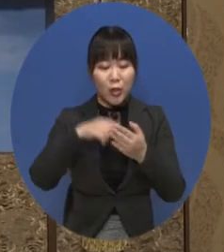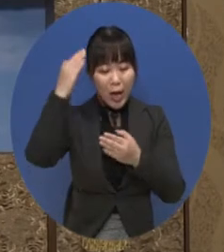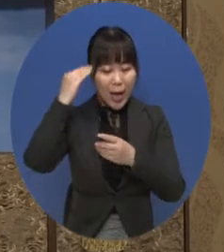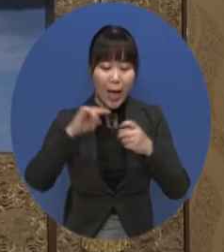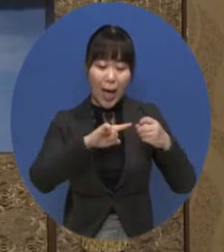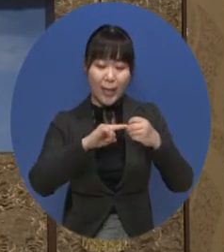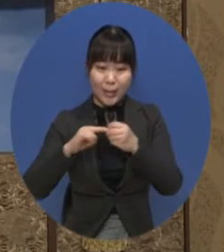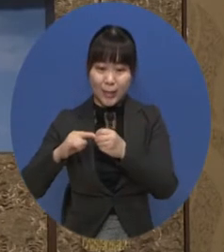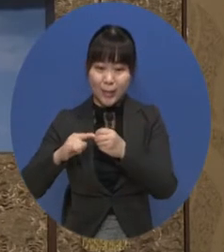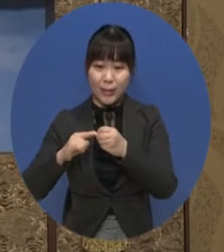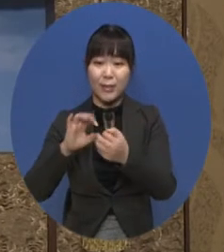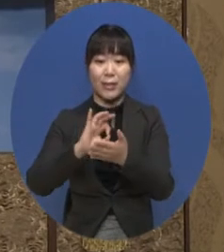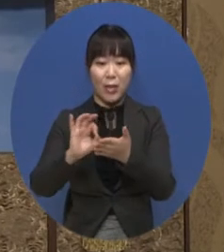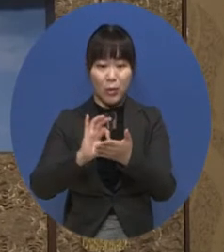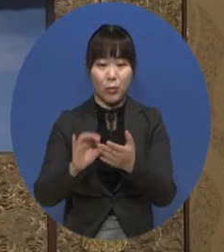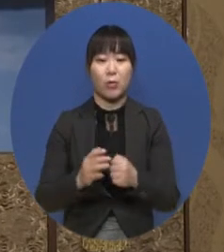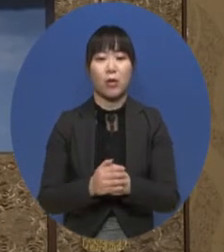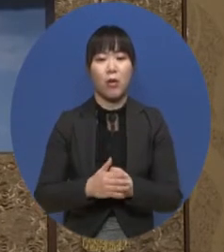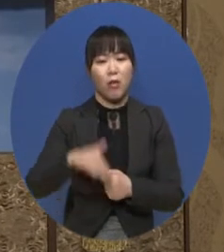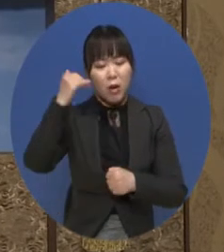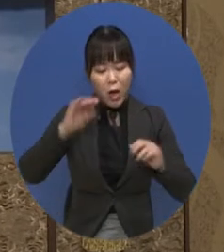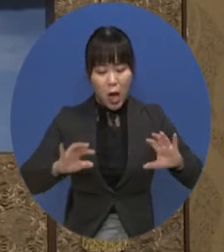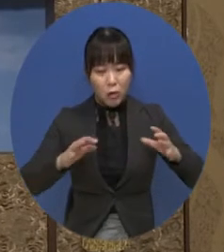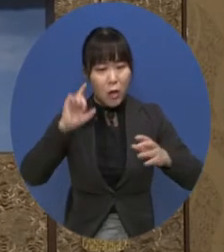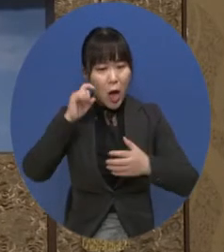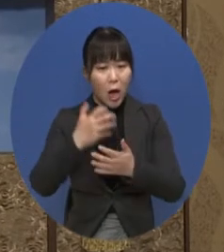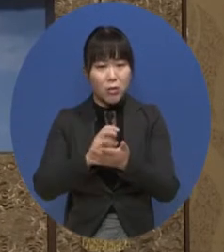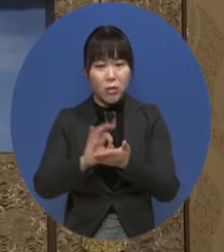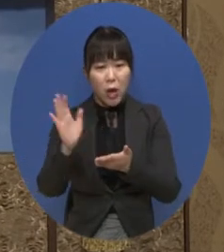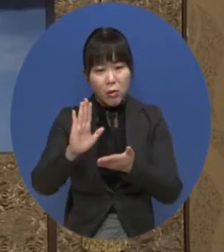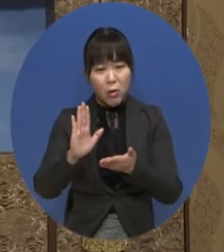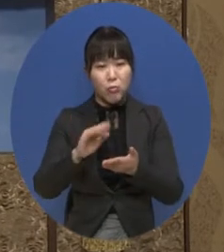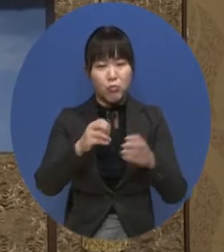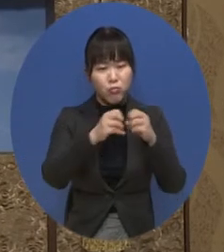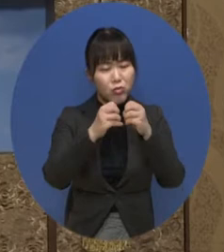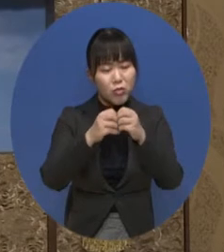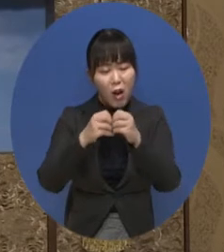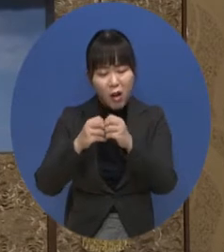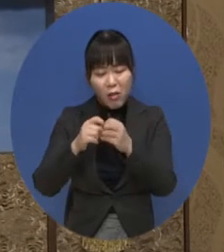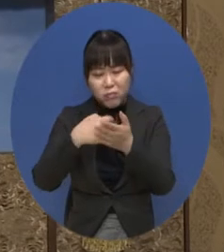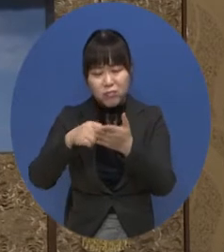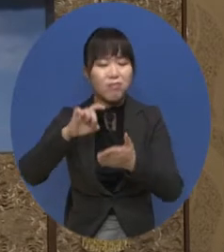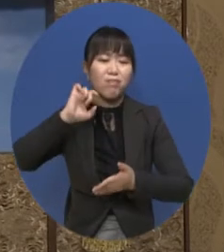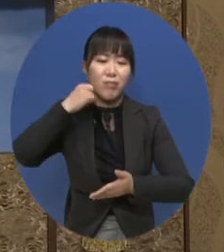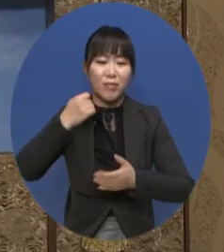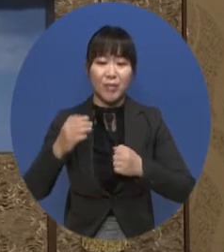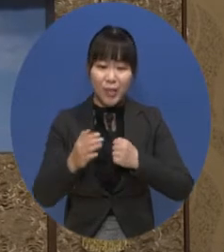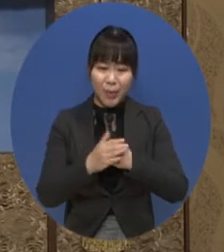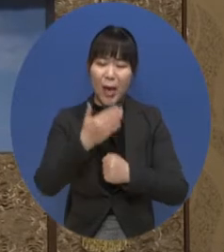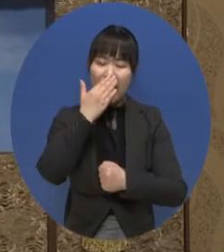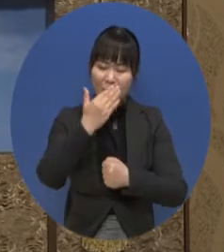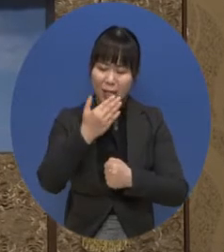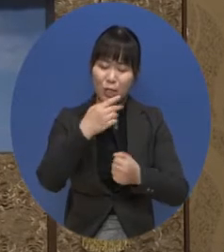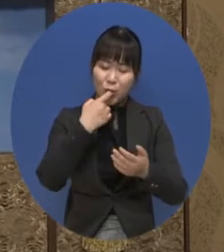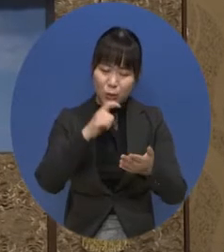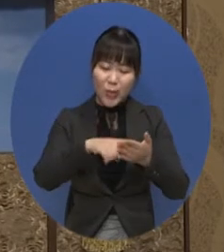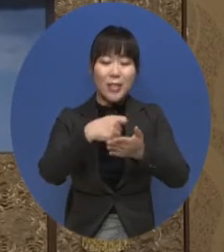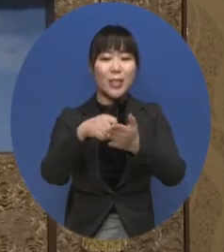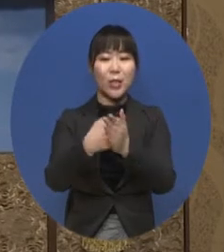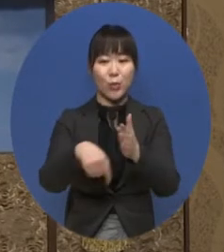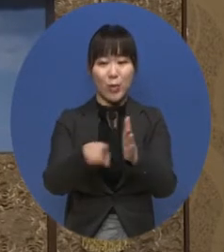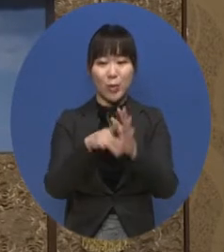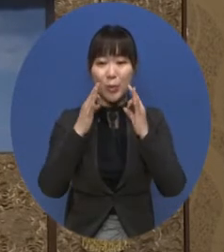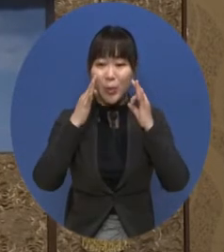중심의 문장을 만드는 것. 근데 우리나라가 한자어 쓰지 않고 문장을 만들기 굉장히 어렵거든요. 네. 그래서 최대한 쉽게 쓰려고 노력을